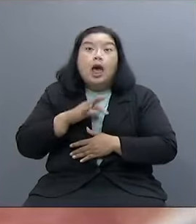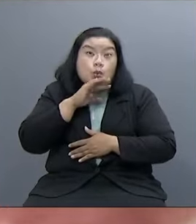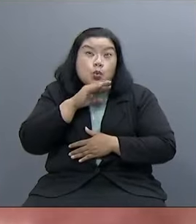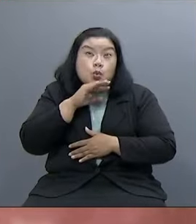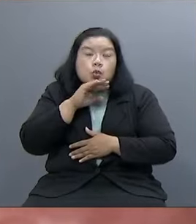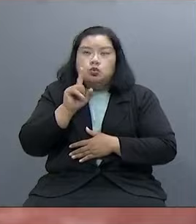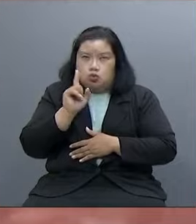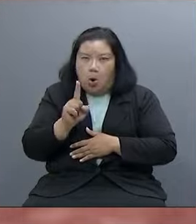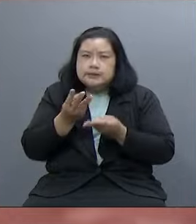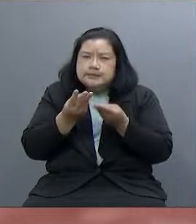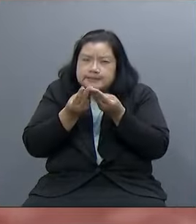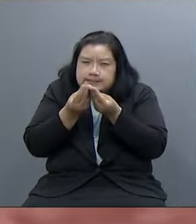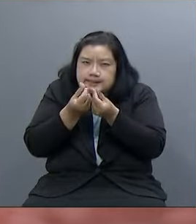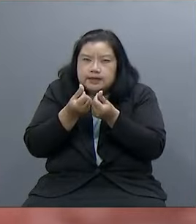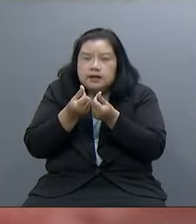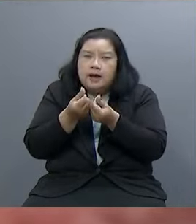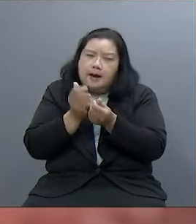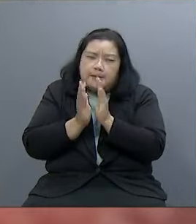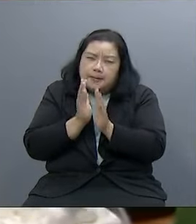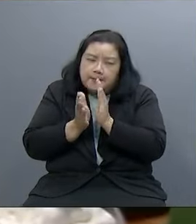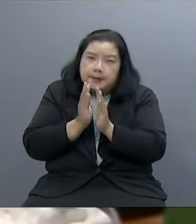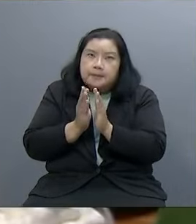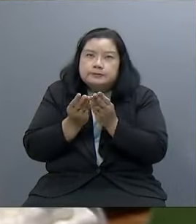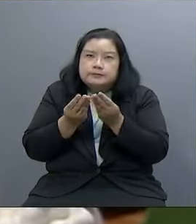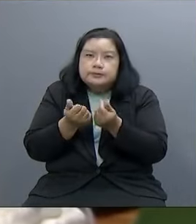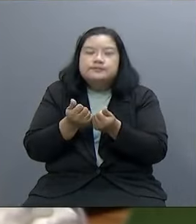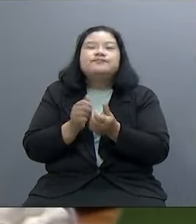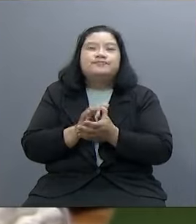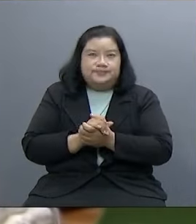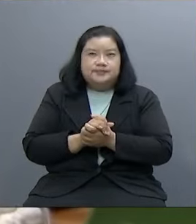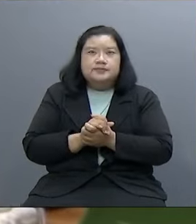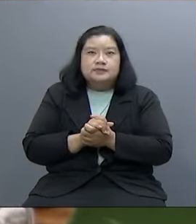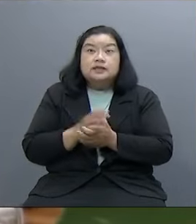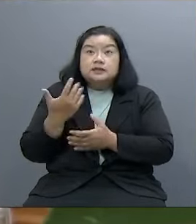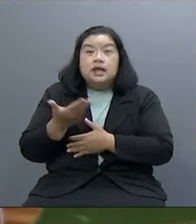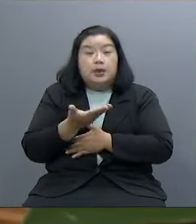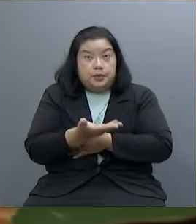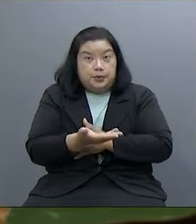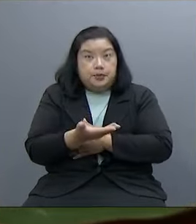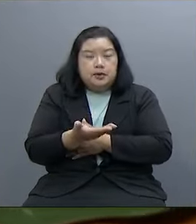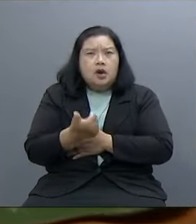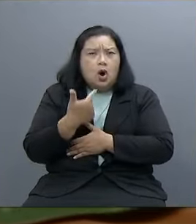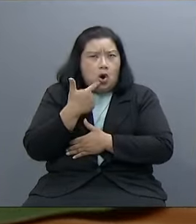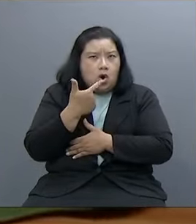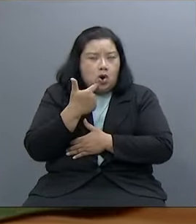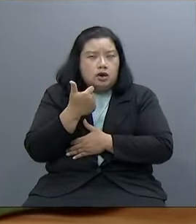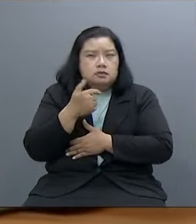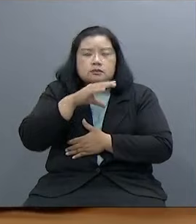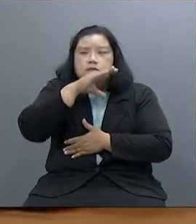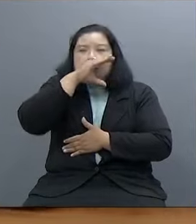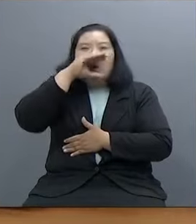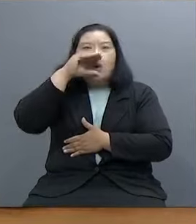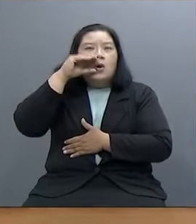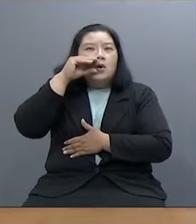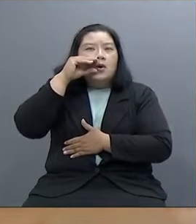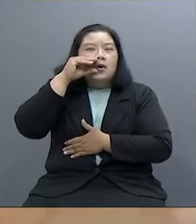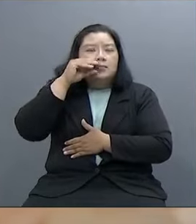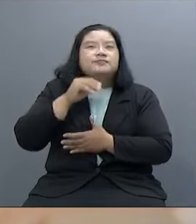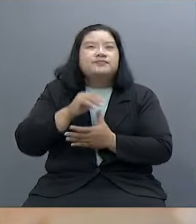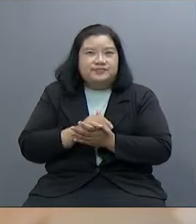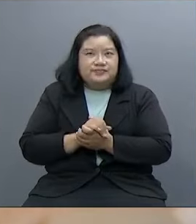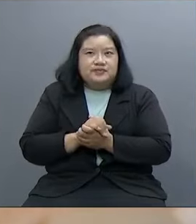พื่อจะทำให้ไส้เขาเหนียวนุ่มมากยิ่งขึ้นค่ะนอกจากนั้นนะคะก็เป็นส่วนผสมทำให้ขนมจีบมีกลิ่นหอมและมี texture ที่น่ารับประทานมากขึ้น